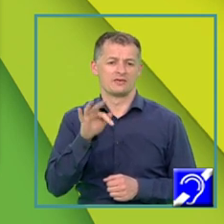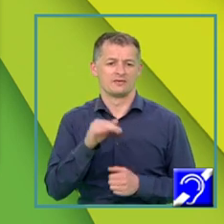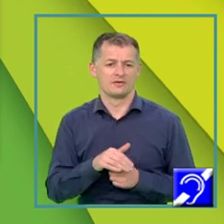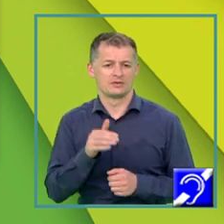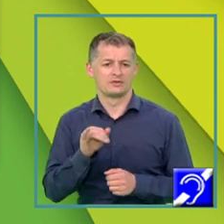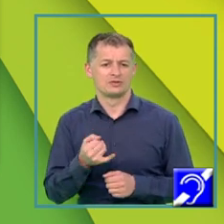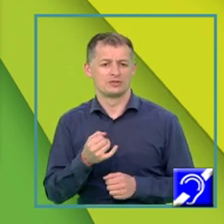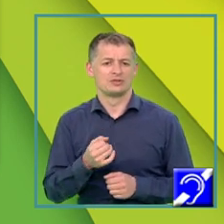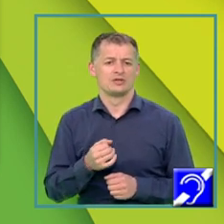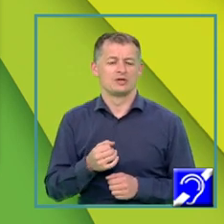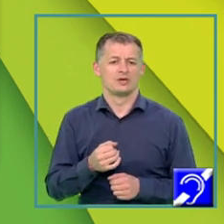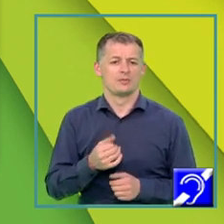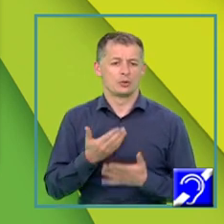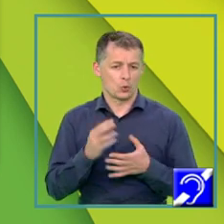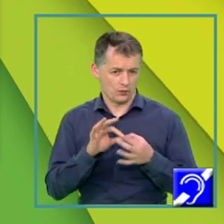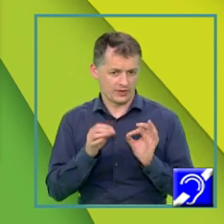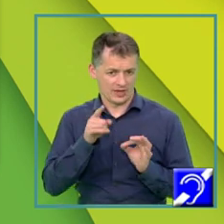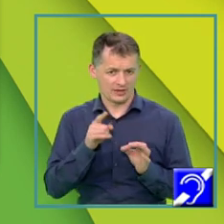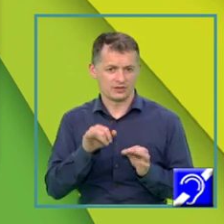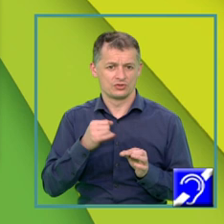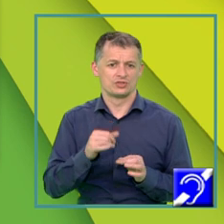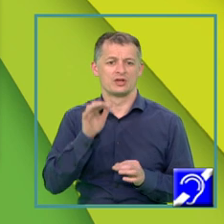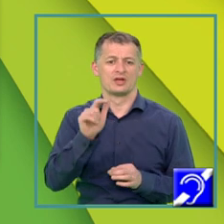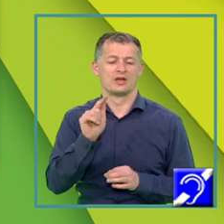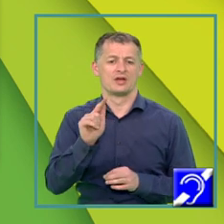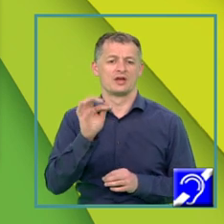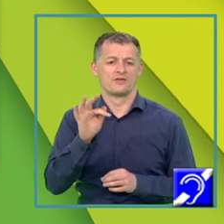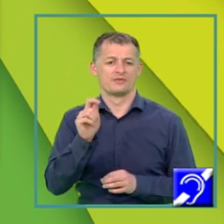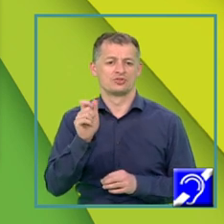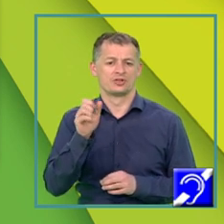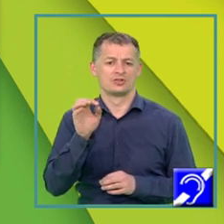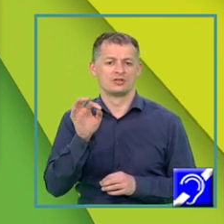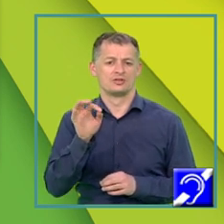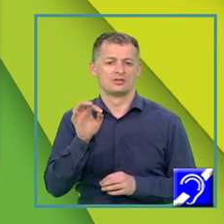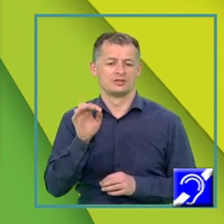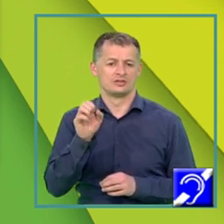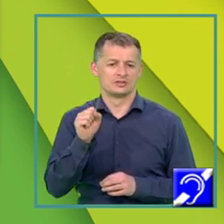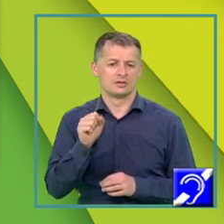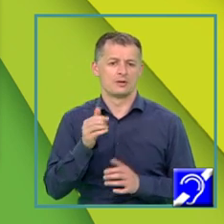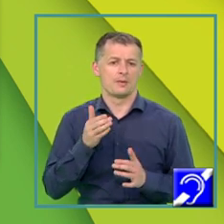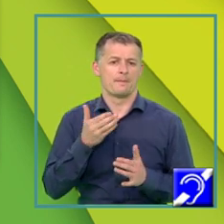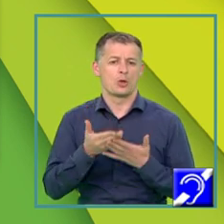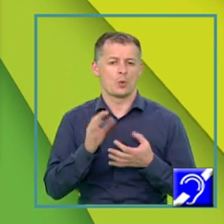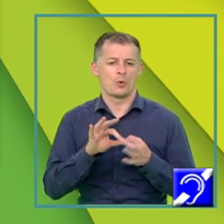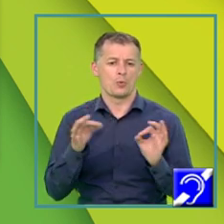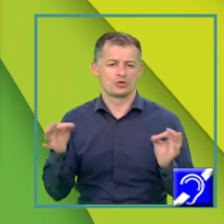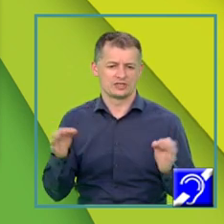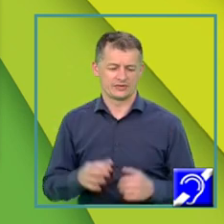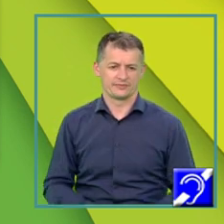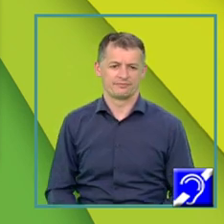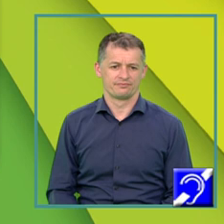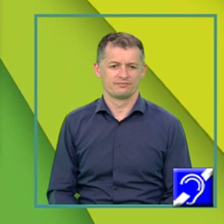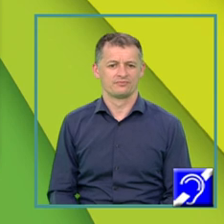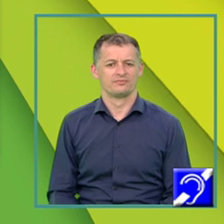propoziții pentru a fi sare pentru scrierea în fișier text putem folosi fprintf aveți și un